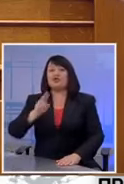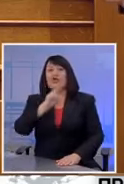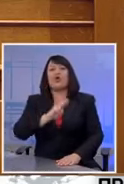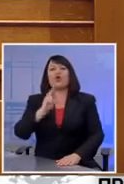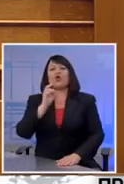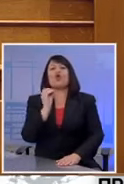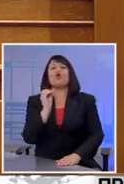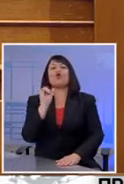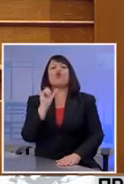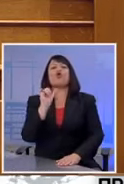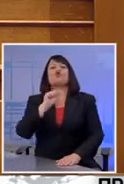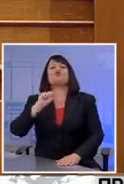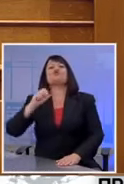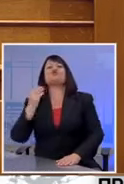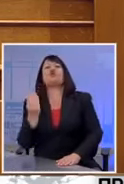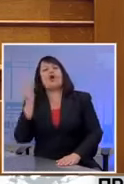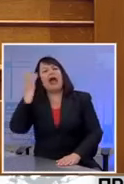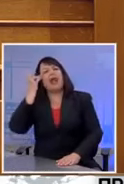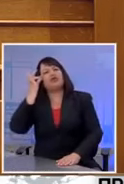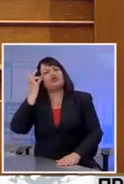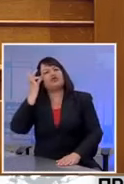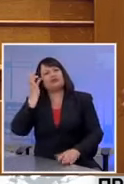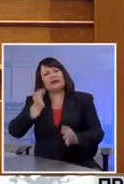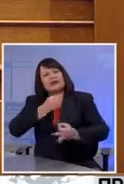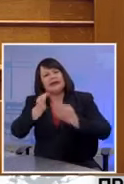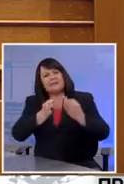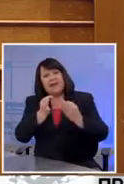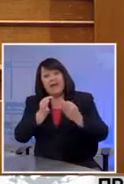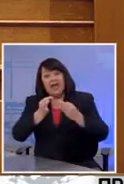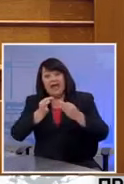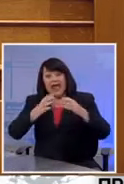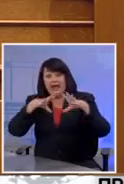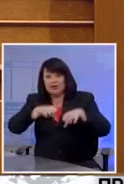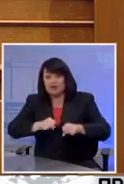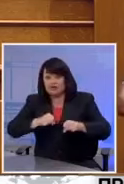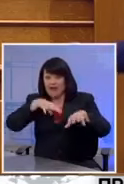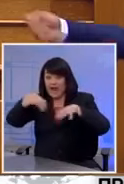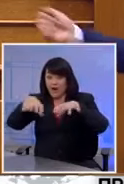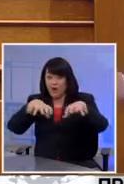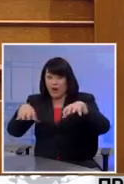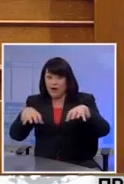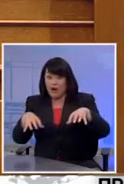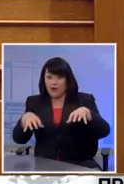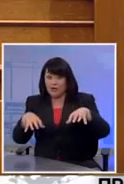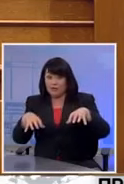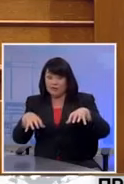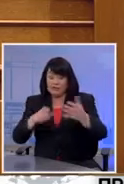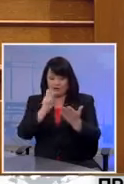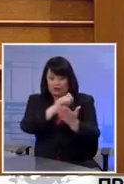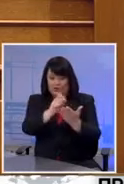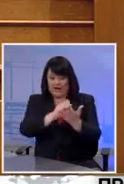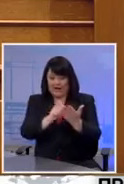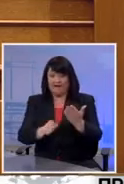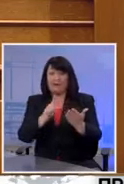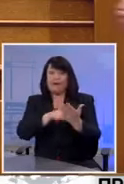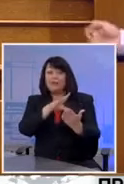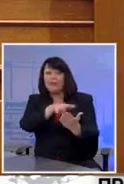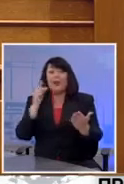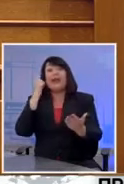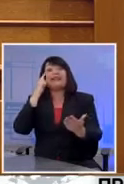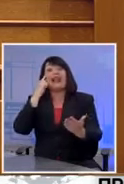της διάκρισης των εξουσιών να σας είναι λίγο ξένη. Ξέρετε, όταν κάνετε τέτοιες αναφορές δεν αρκεί να σας τις γράφει κάποιος λογογράφος, πρέπει να τις